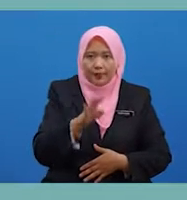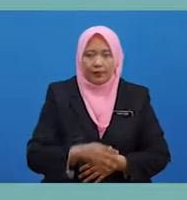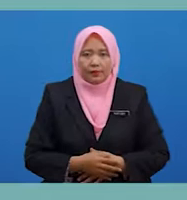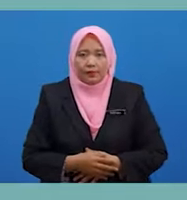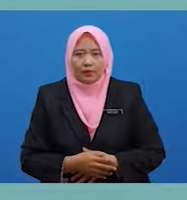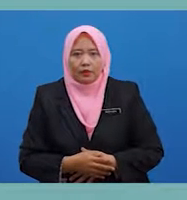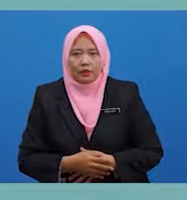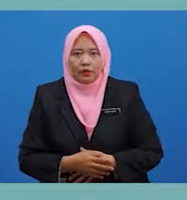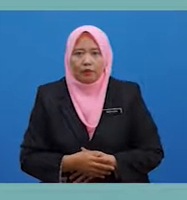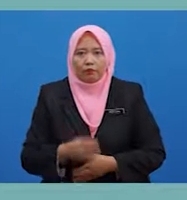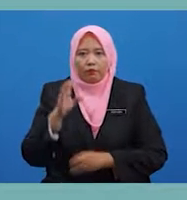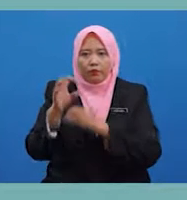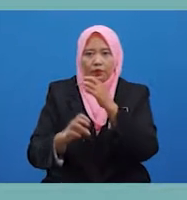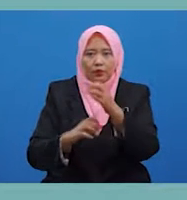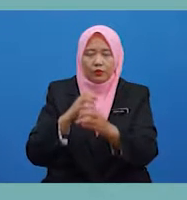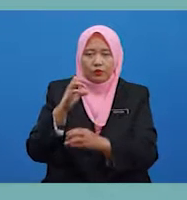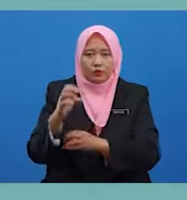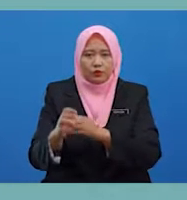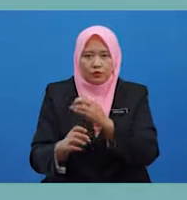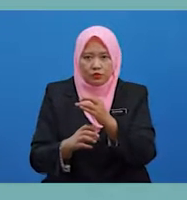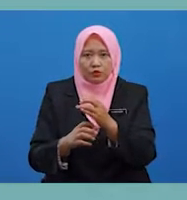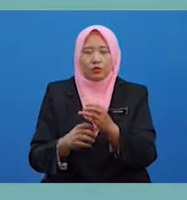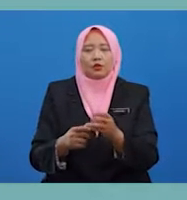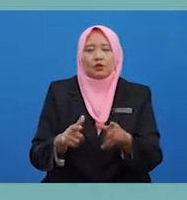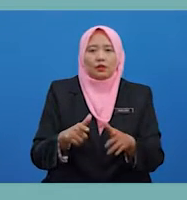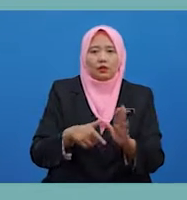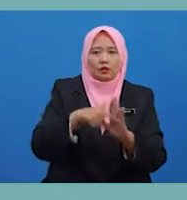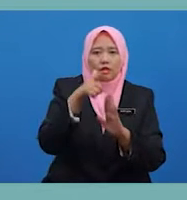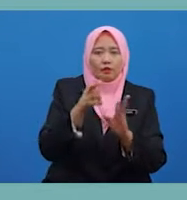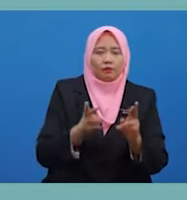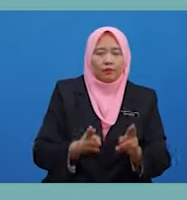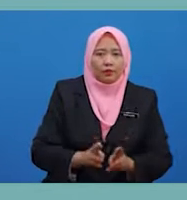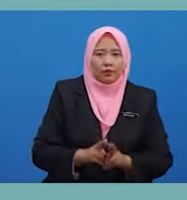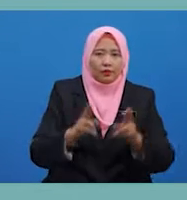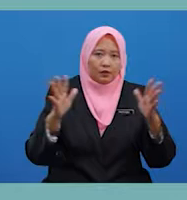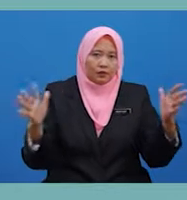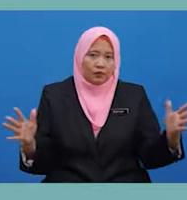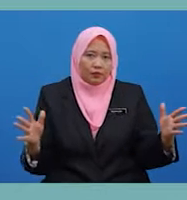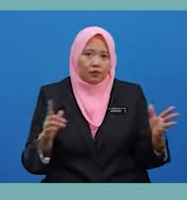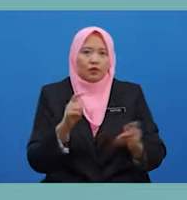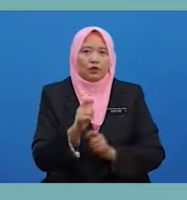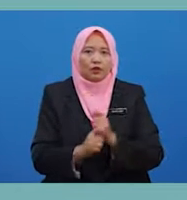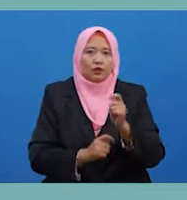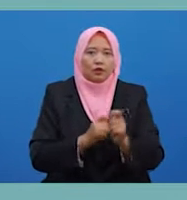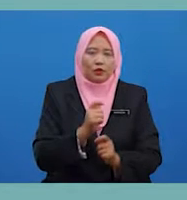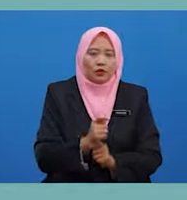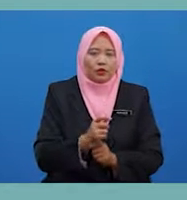pelancong dari negara Eropah terpilih yang bilangannya lebih ramai datang ke Malaysia pada tahun 2018